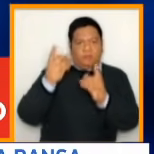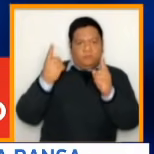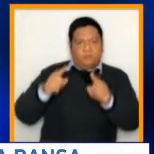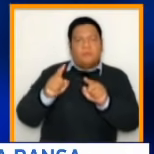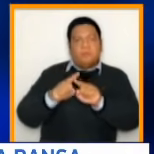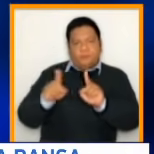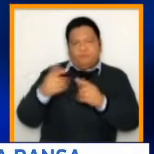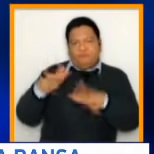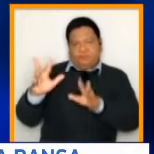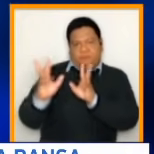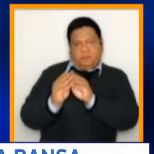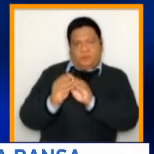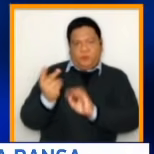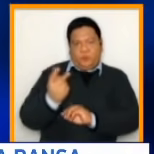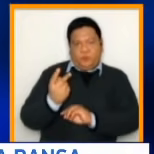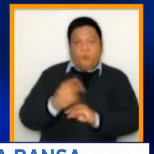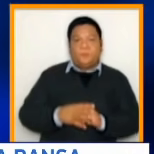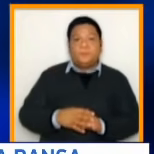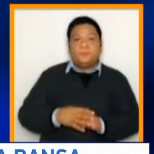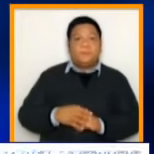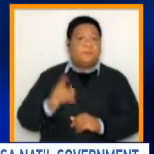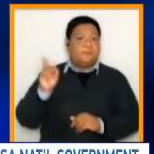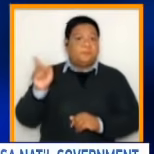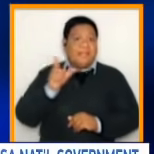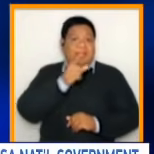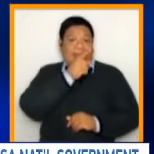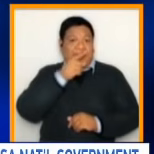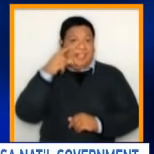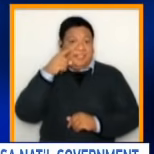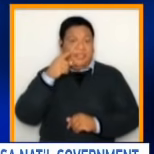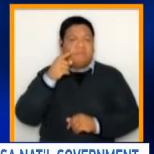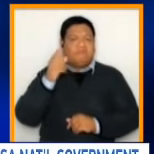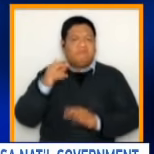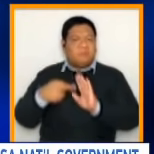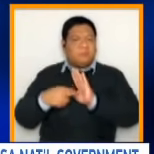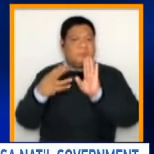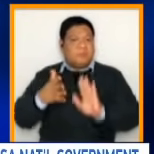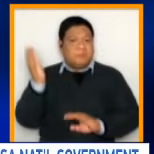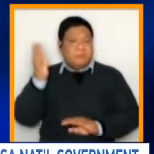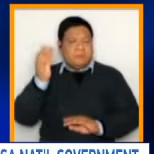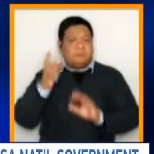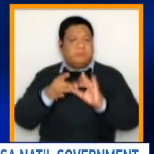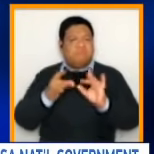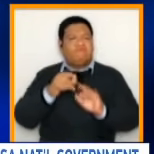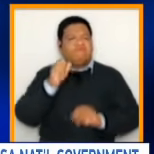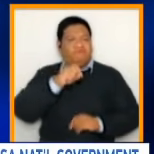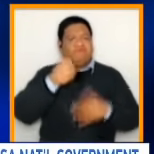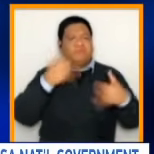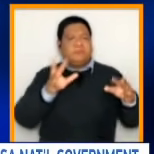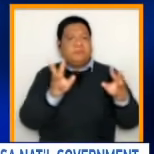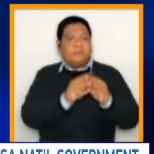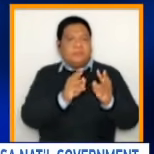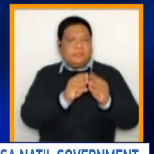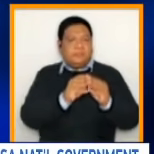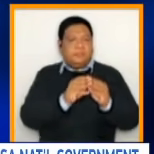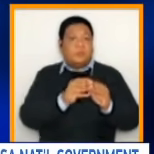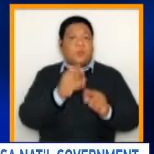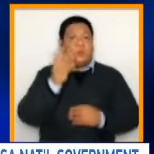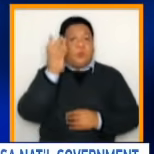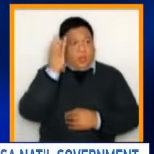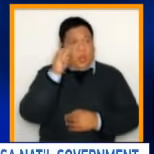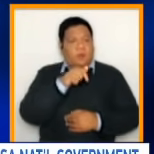ang tagapagsalita ni Robredo ang pulong na nangyari noong nakaraang linggo. Bahagi raw ito ng pangako ni Robredo na magtatag